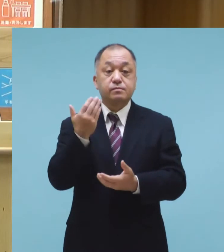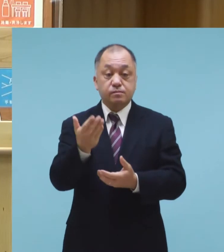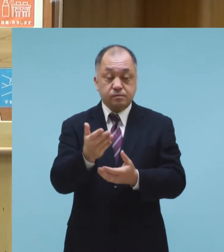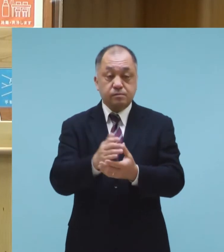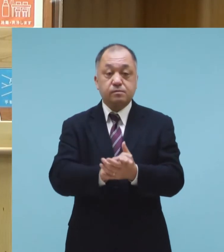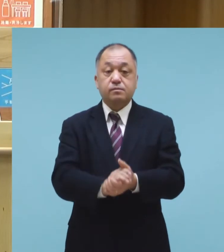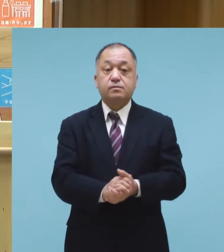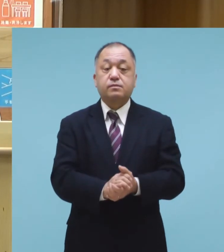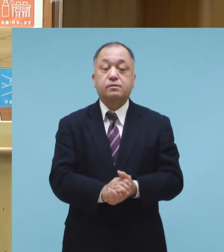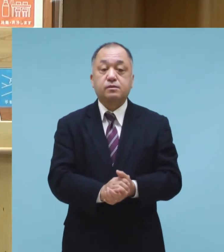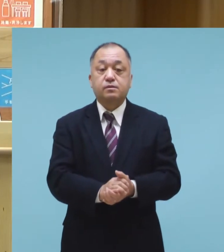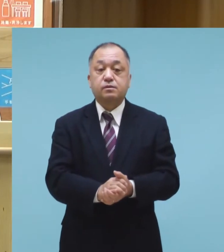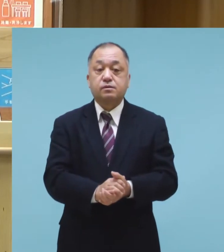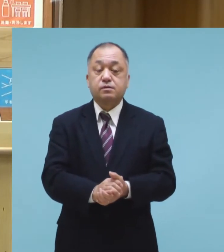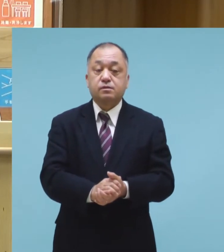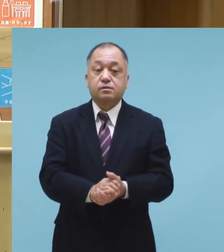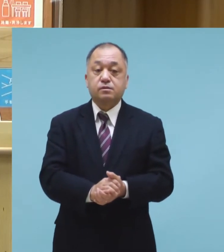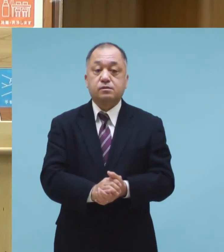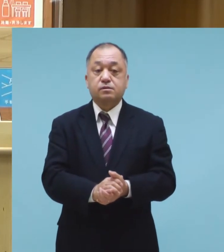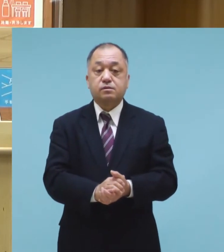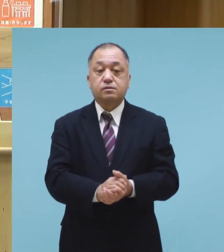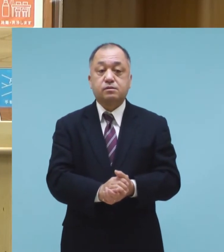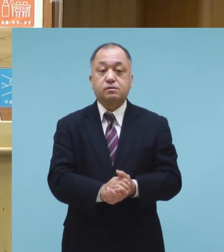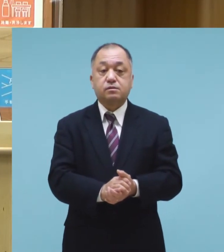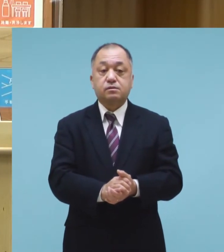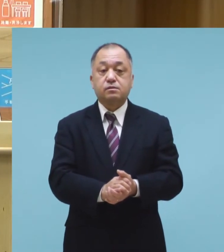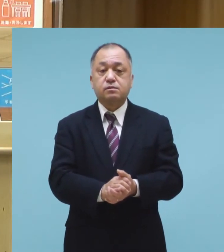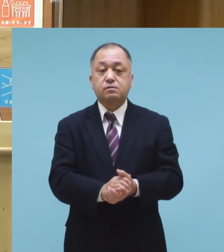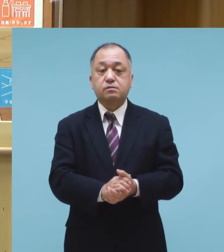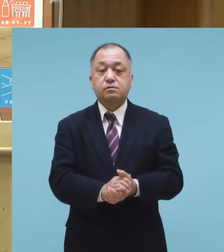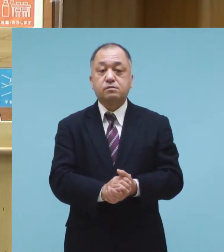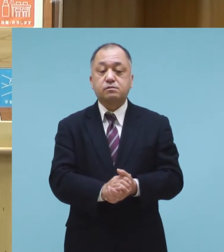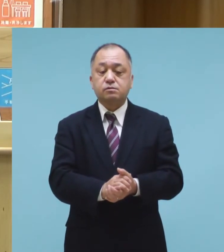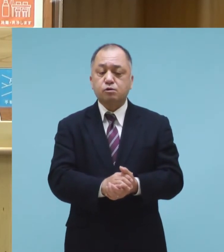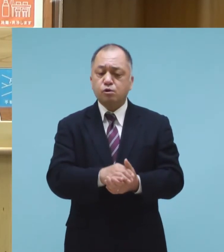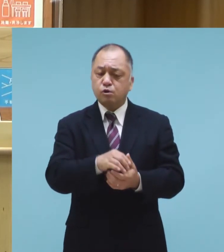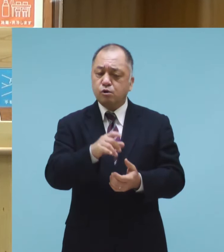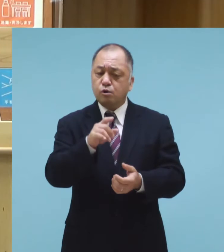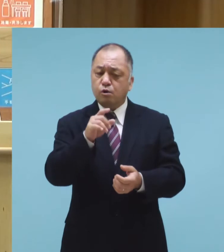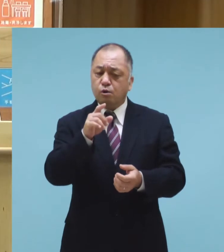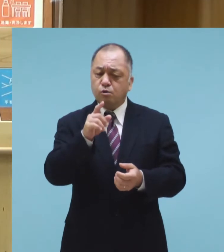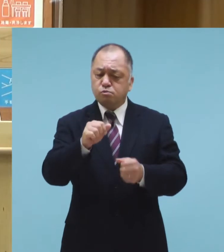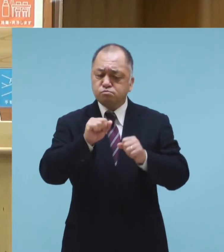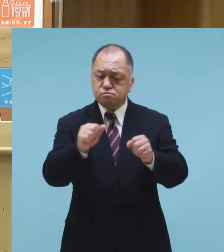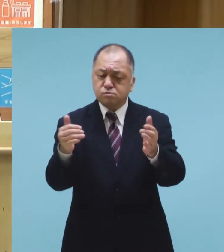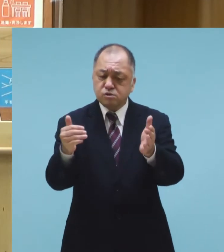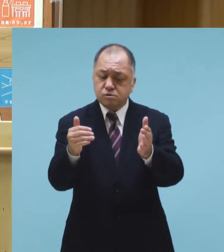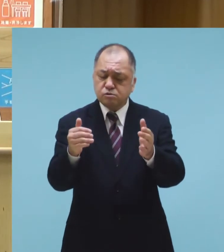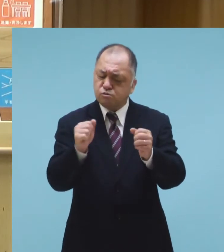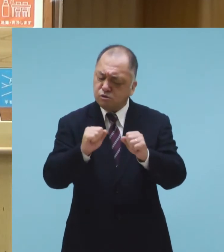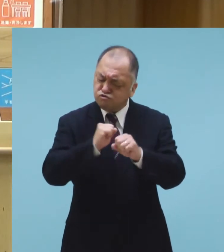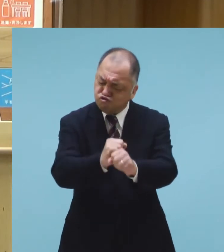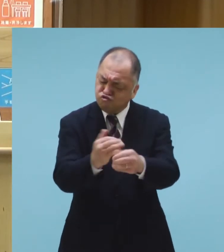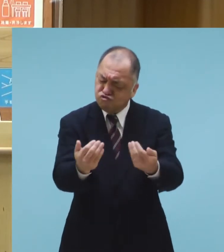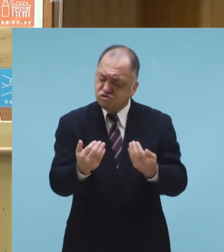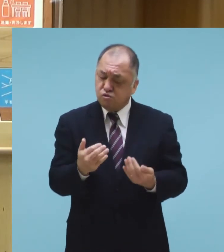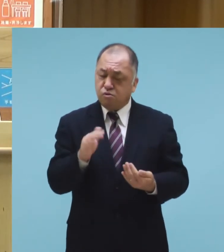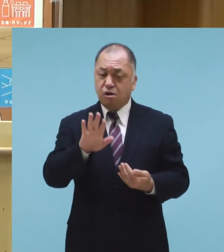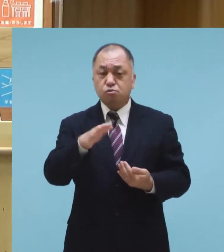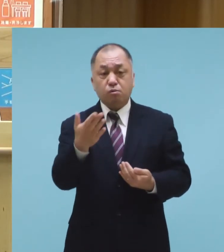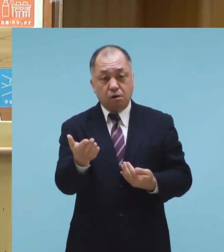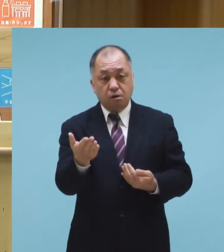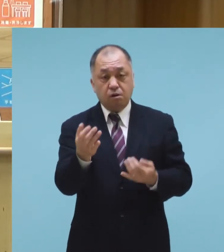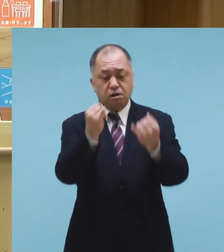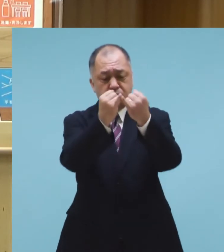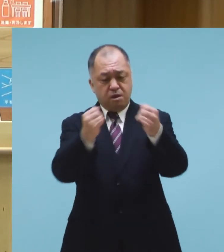もう一点だけ重ねてなんですが、そこまでしてやはり開く必要性がある大会であると、そういうイベント